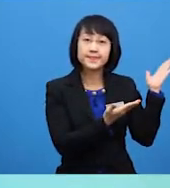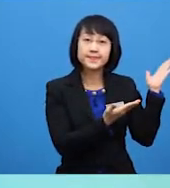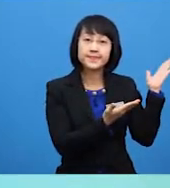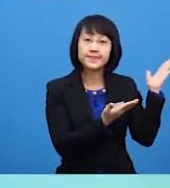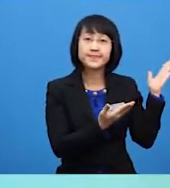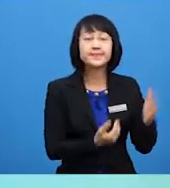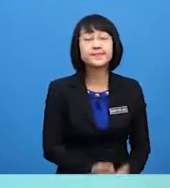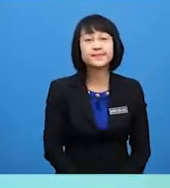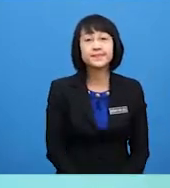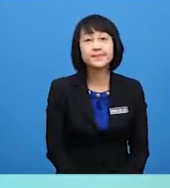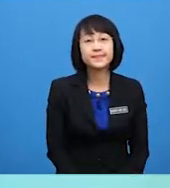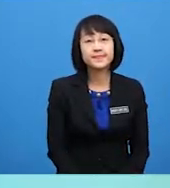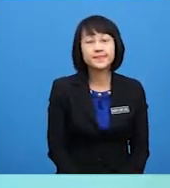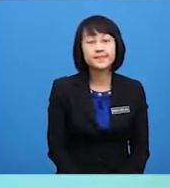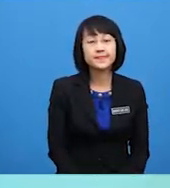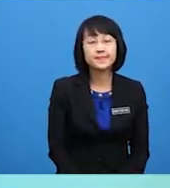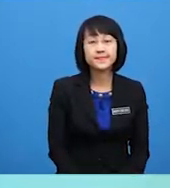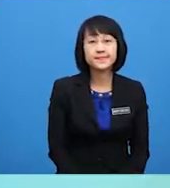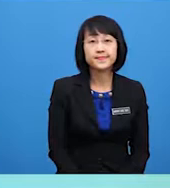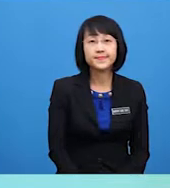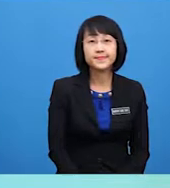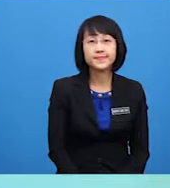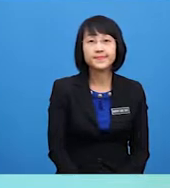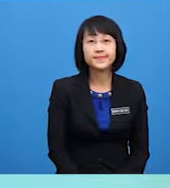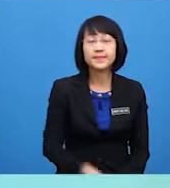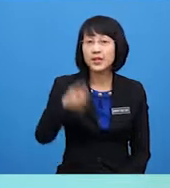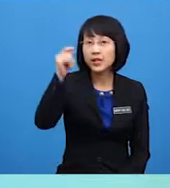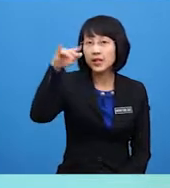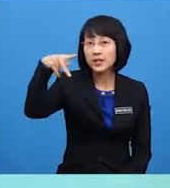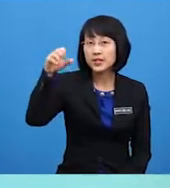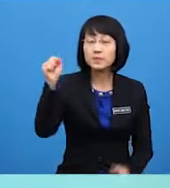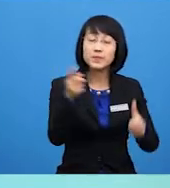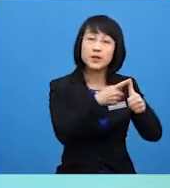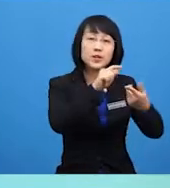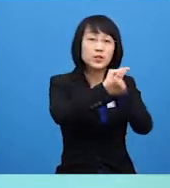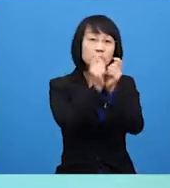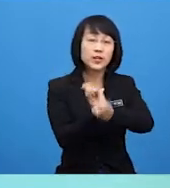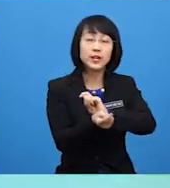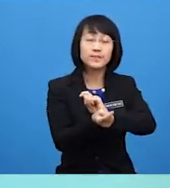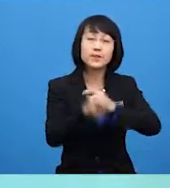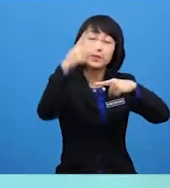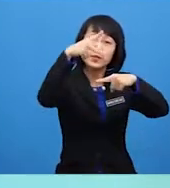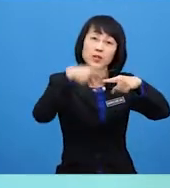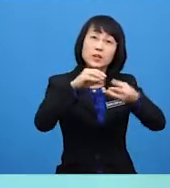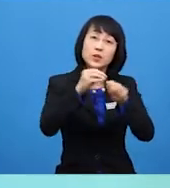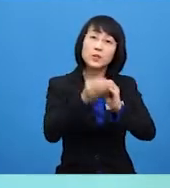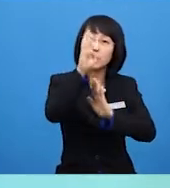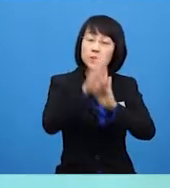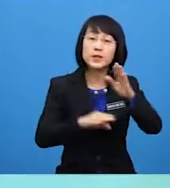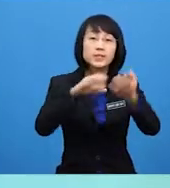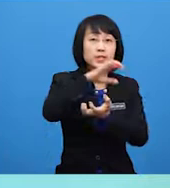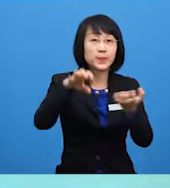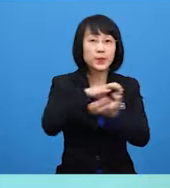3/2/4 dengan 6/8. Tips pertama, tukarkan pecahan nombor